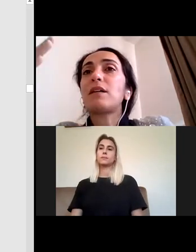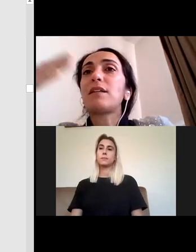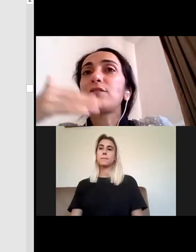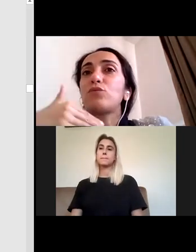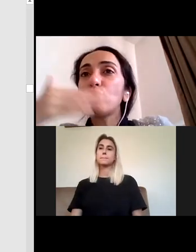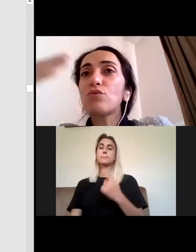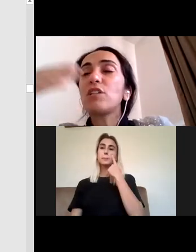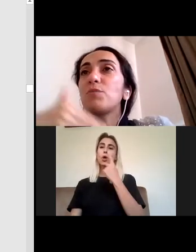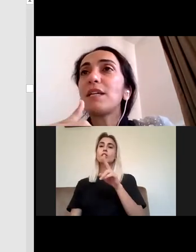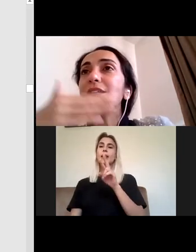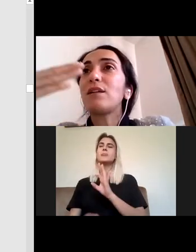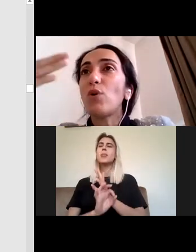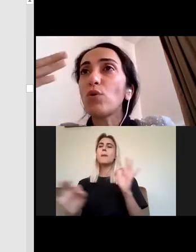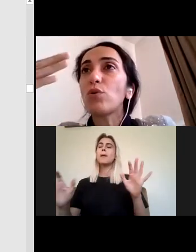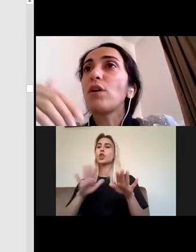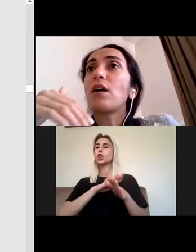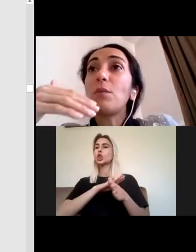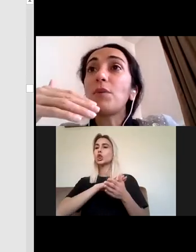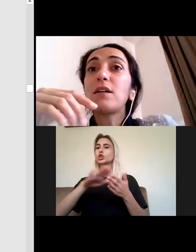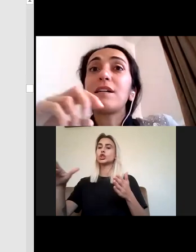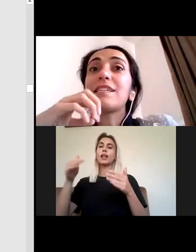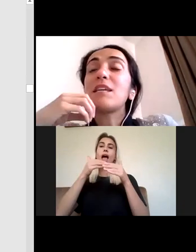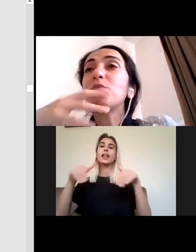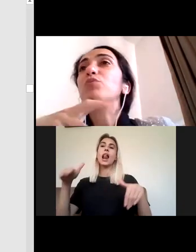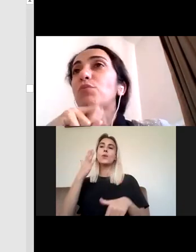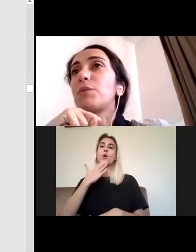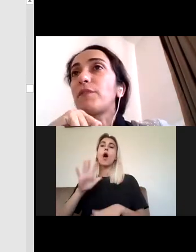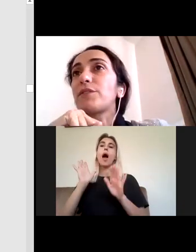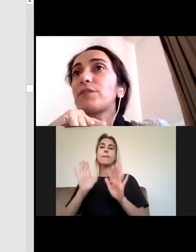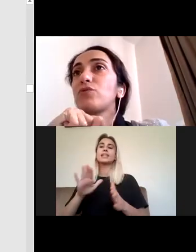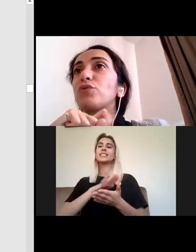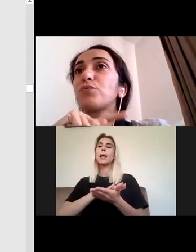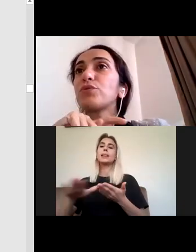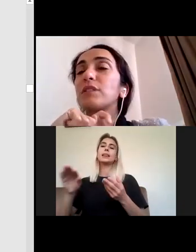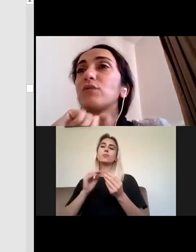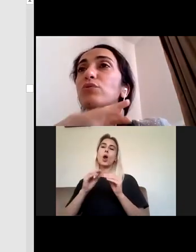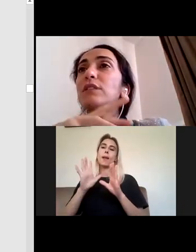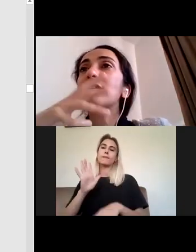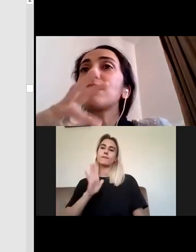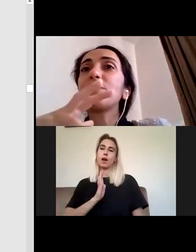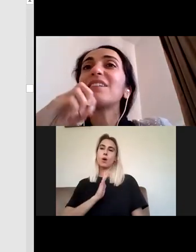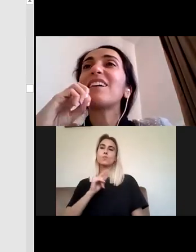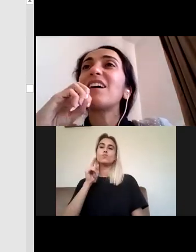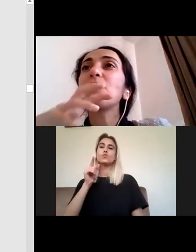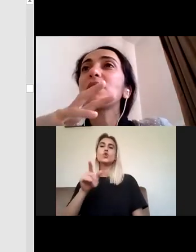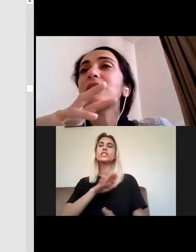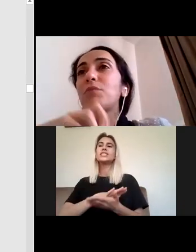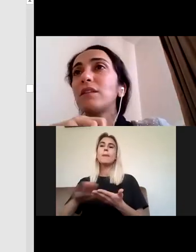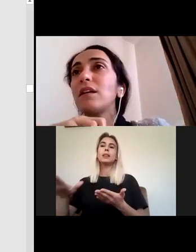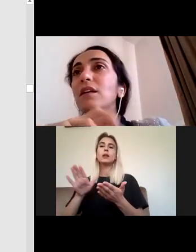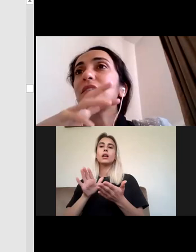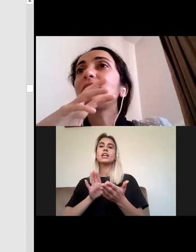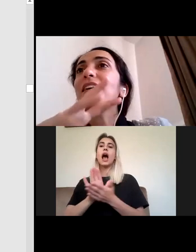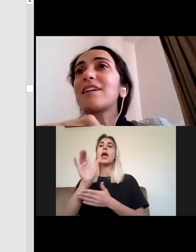tamamen alan düz ve hiçbir engel yok. Ama zemin problemi var. Çünkü burada da kullanılan zemin de kaymaz